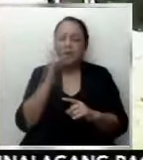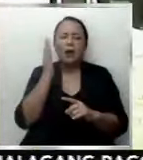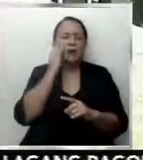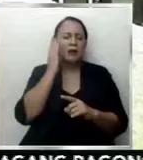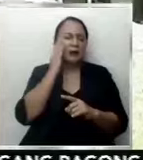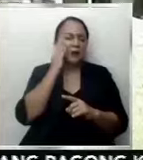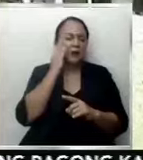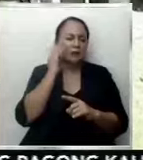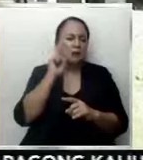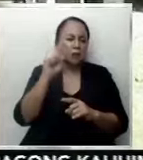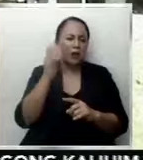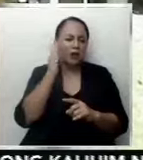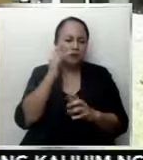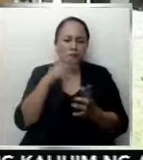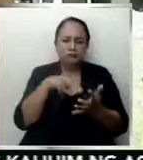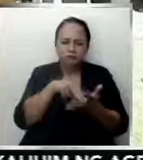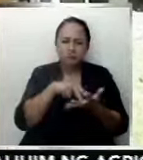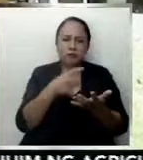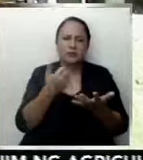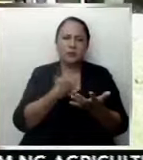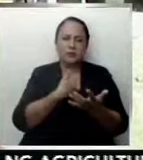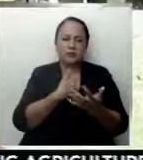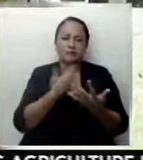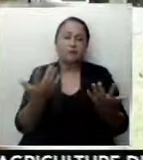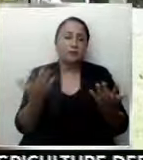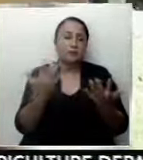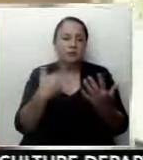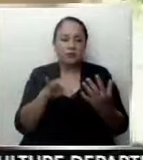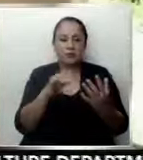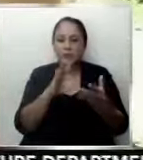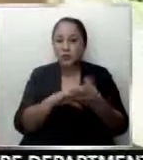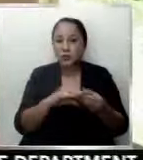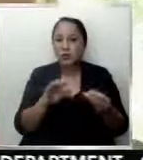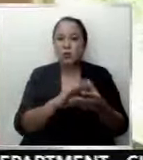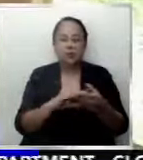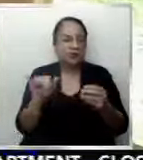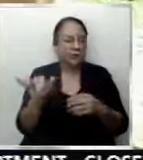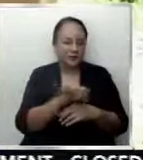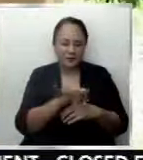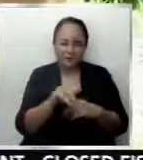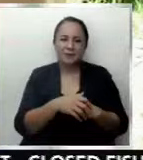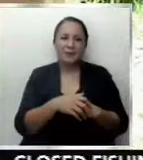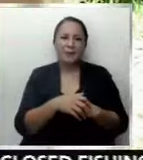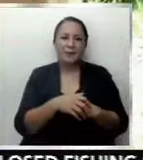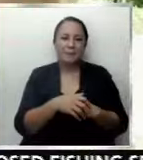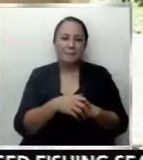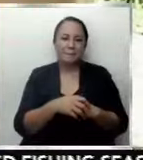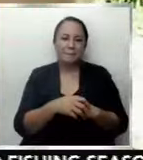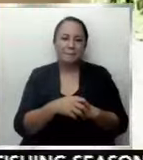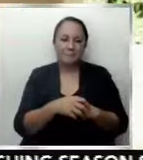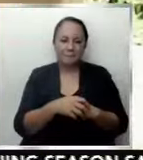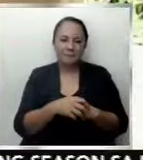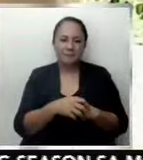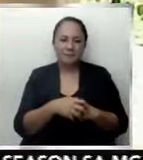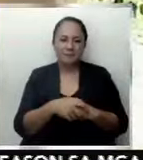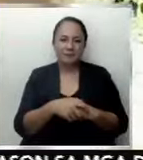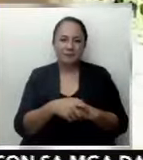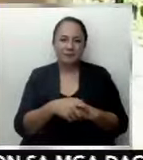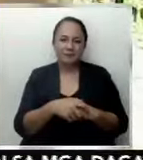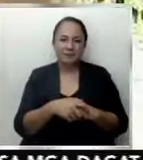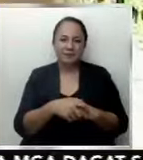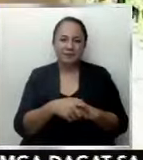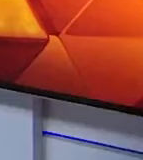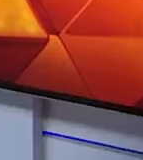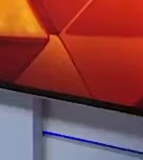tumayo sa sarili natin. So dito po, maikikwento po natin yun. Katatibayan updated sa Showbiz